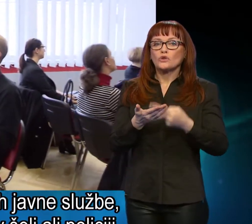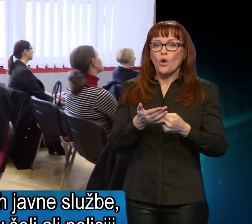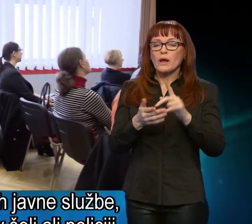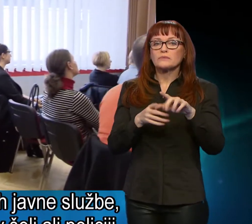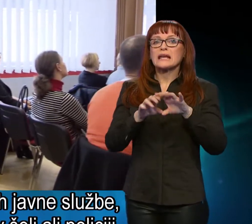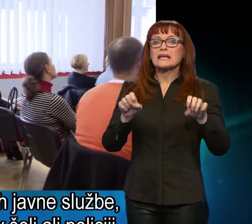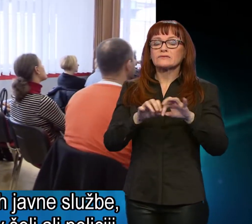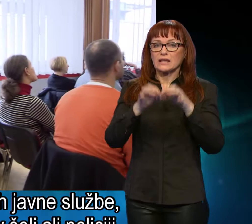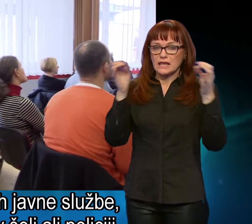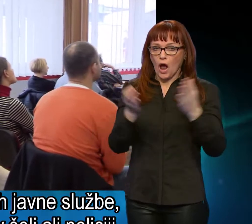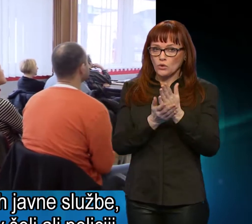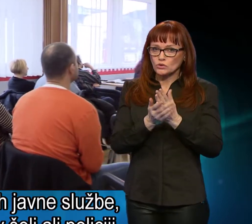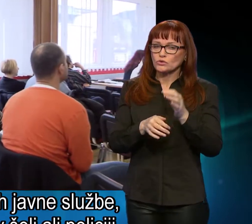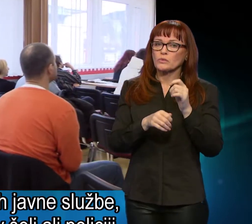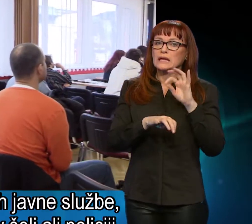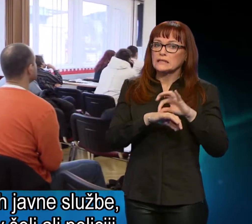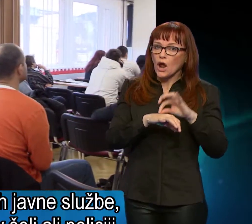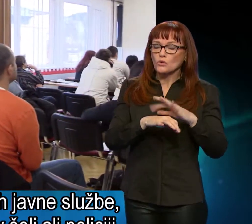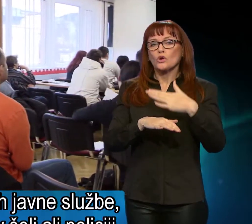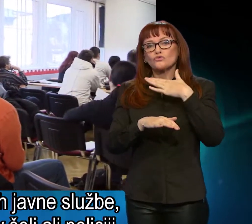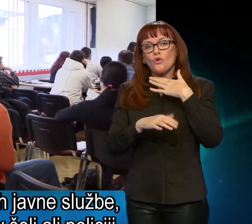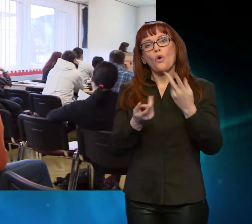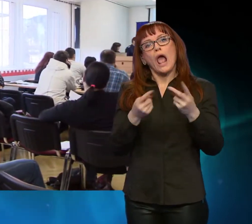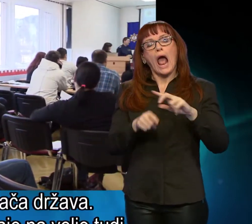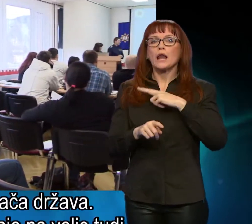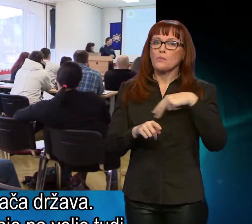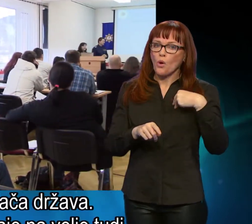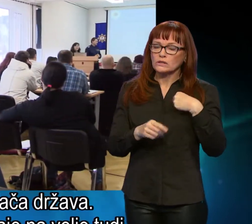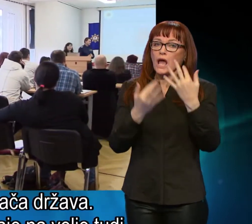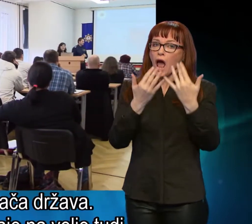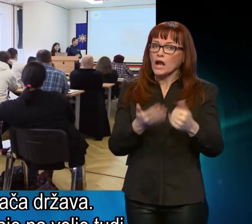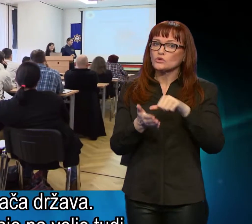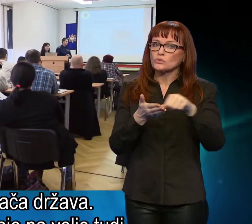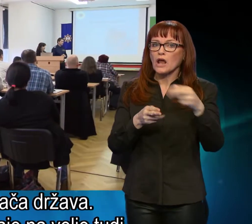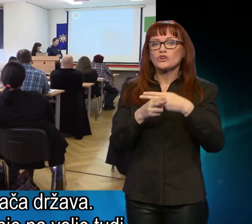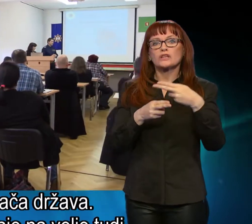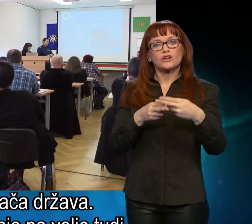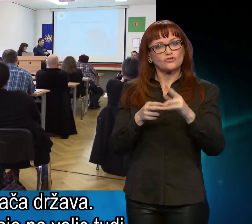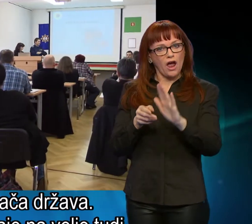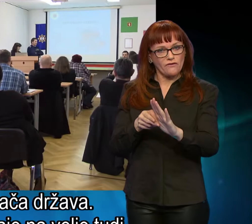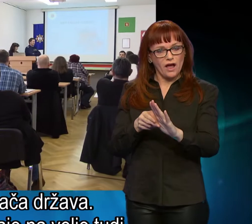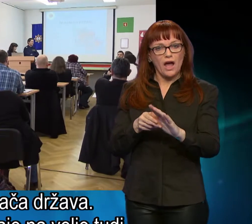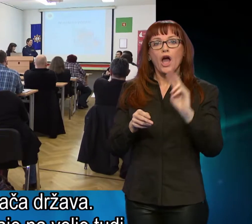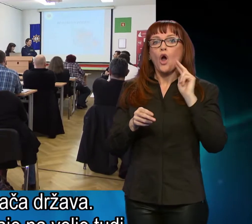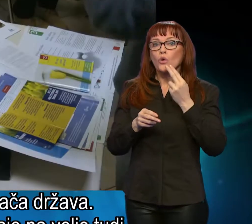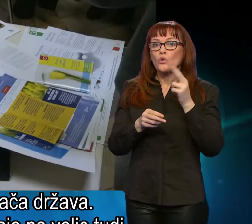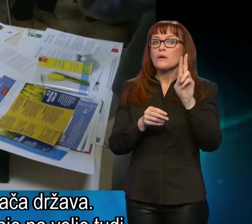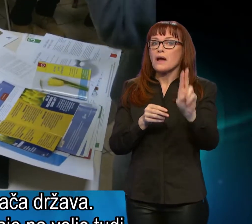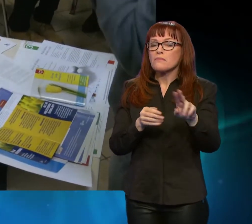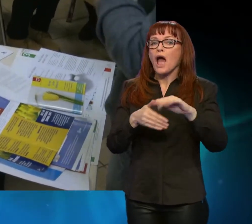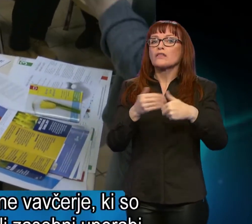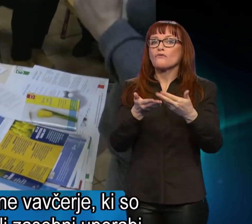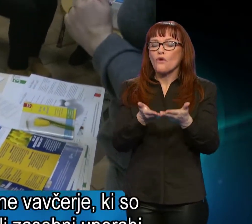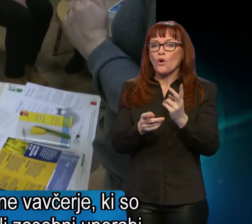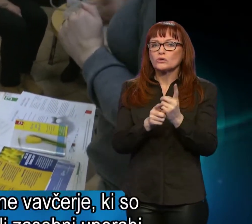službe, zdravniku, v šoli ali policiji, račun plača država. Gluhi pa imajo na voljo